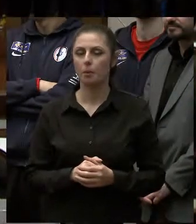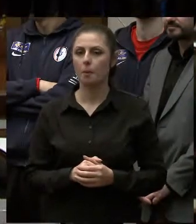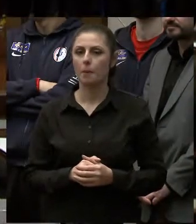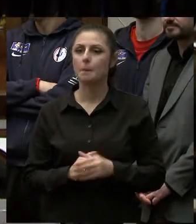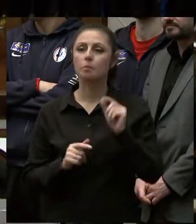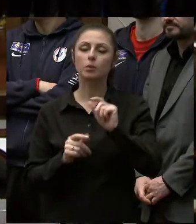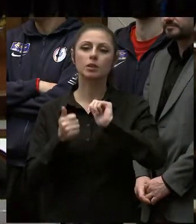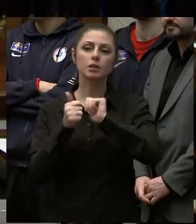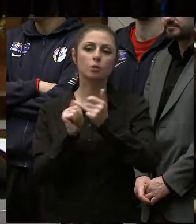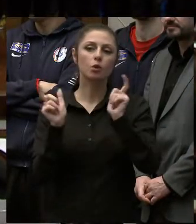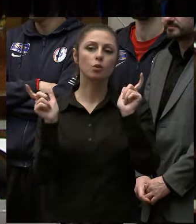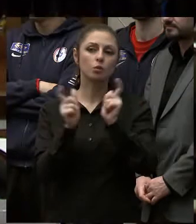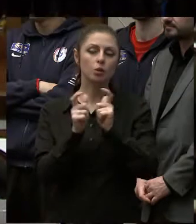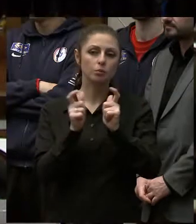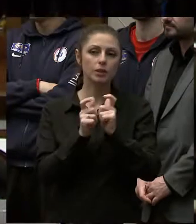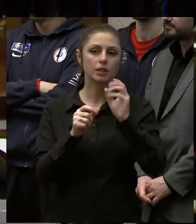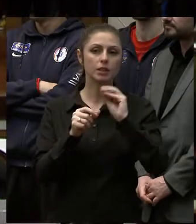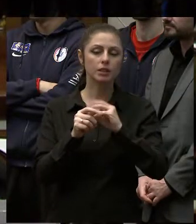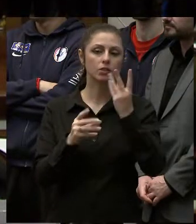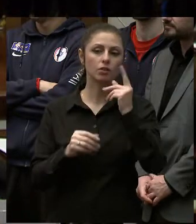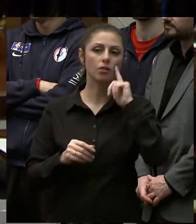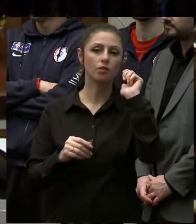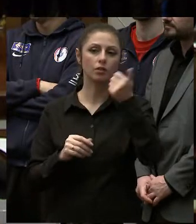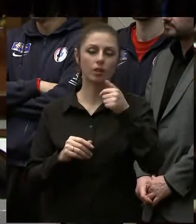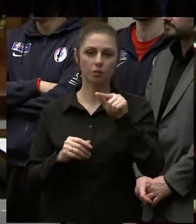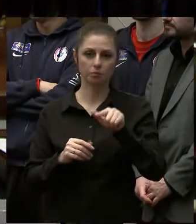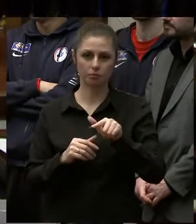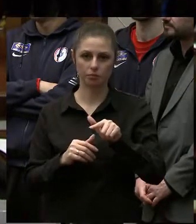spor kulüplerimizden en önemlisi